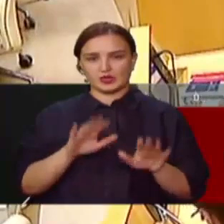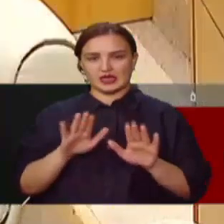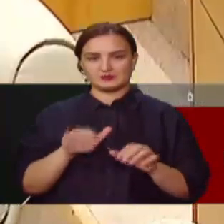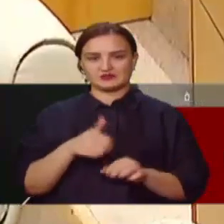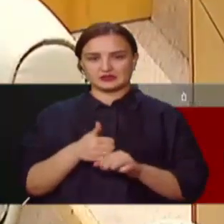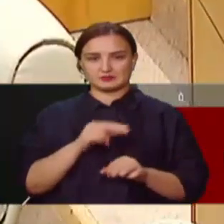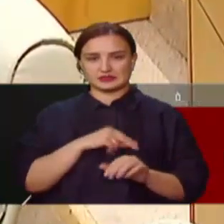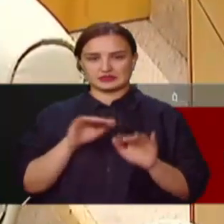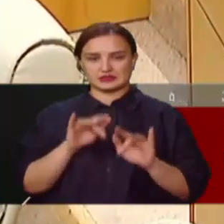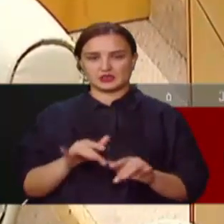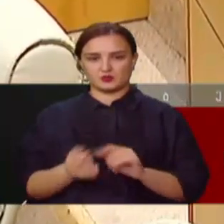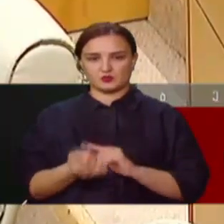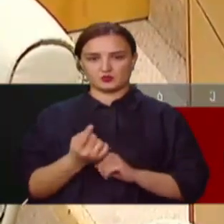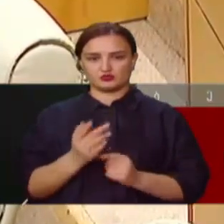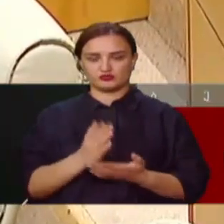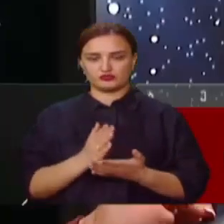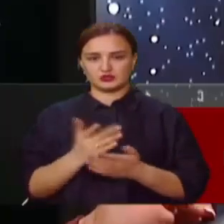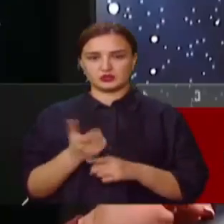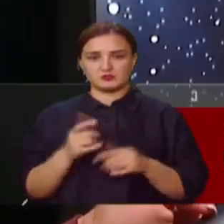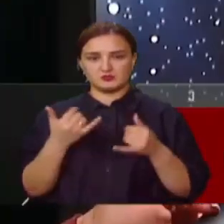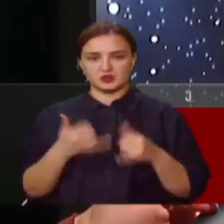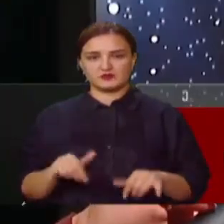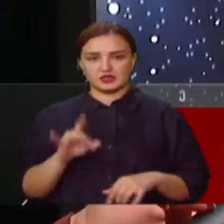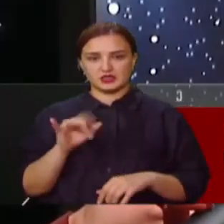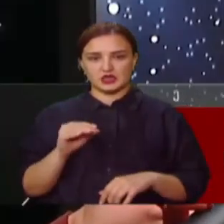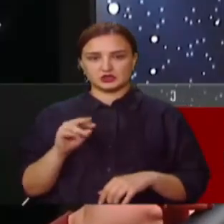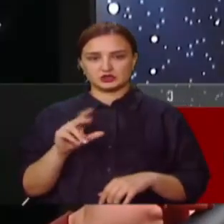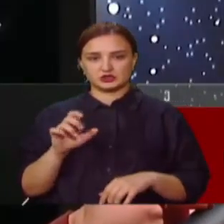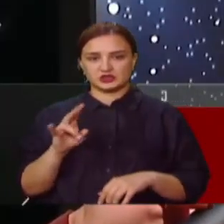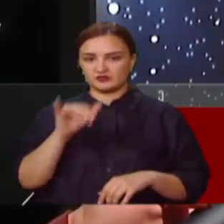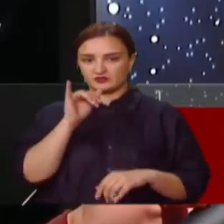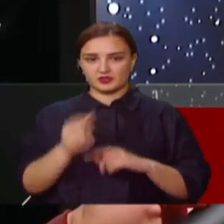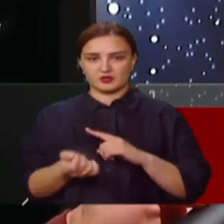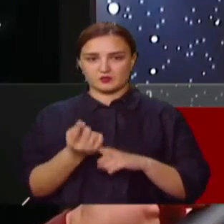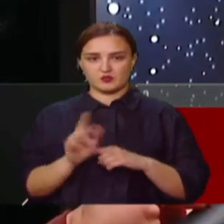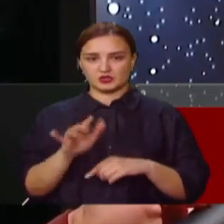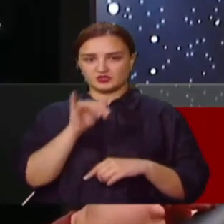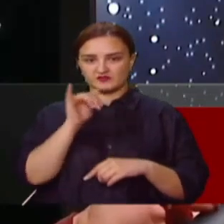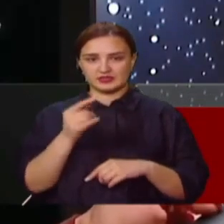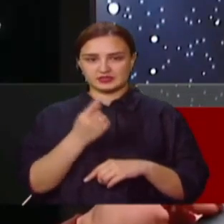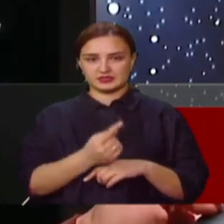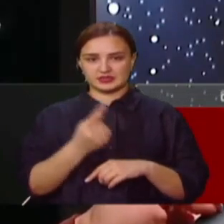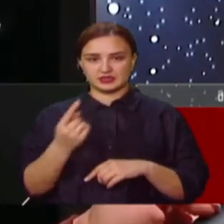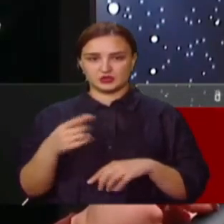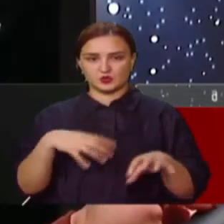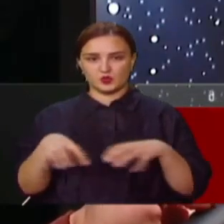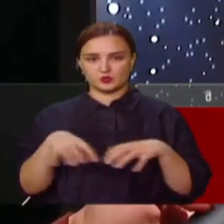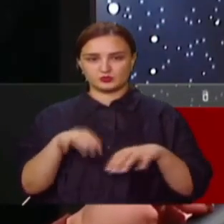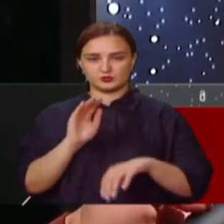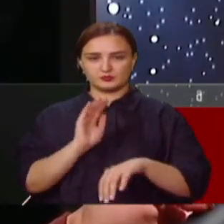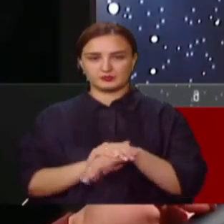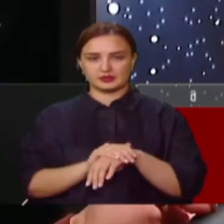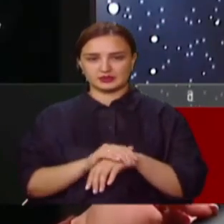ხელმძღვანელის საქმიანობა უჩენს. ძალიან მიკვირს, რომ ბატონმა რაჟდენმა ვერ აღმოაჩინა ვერც ერთი კორუფციული